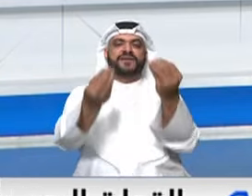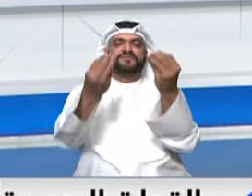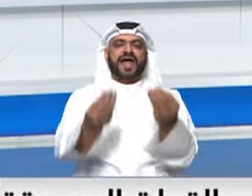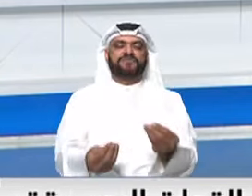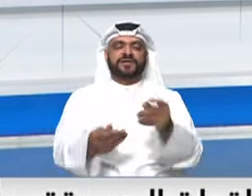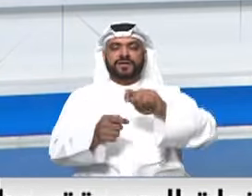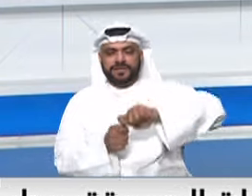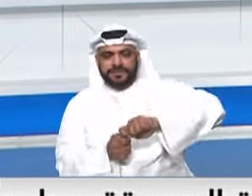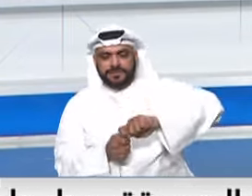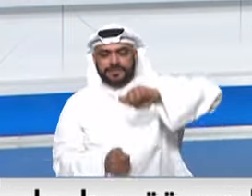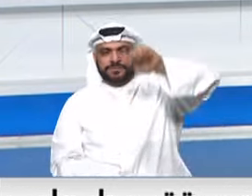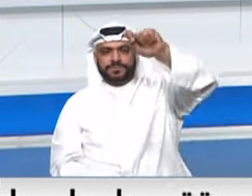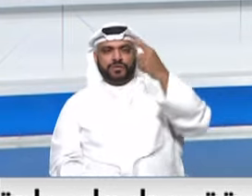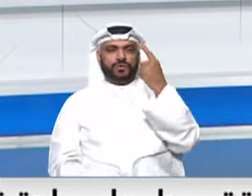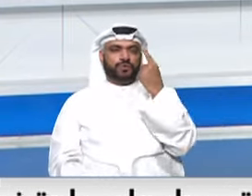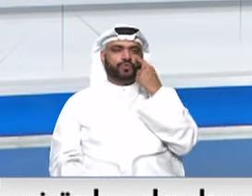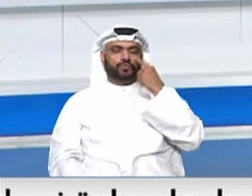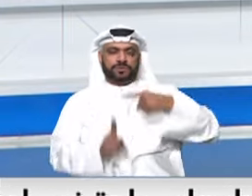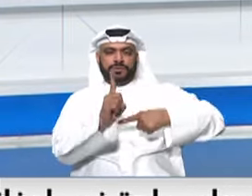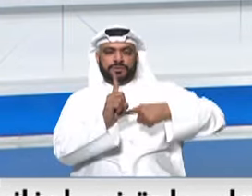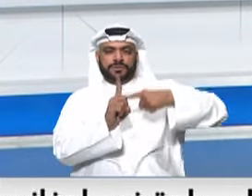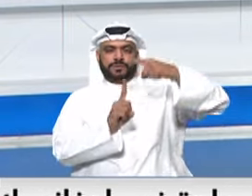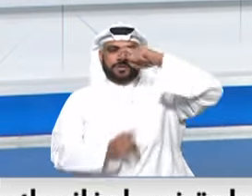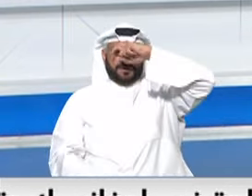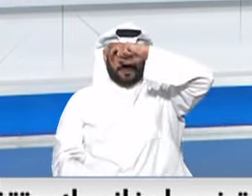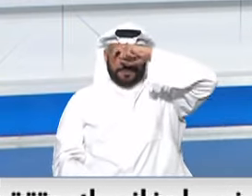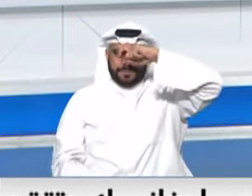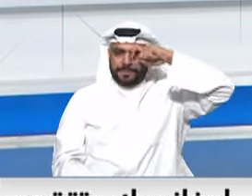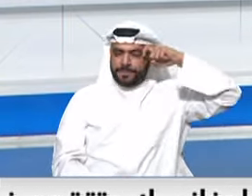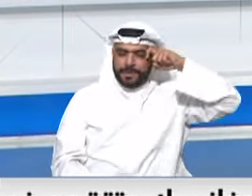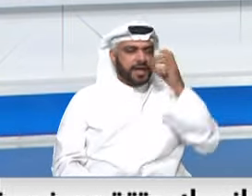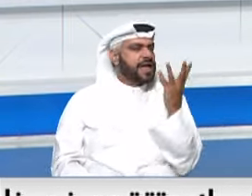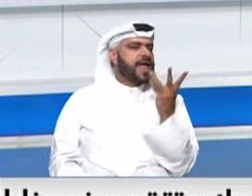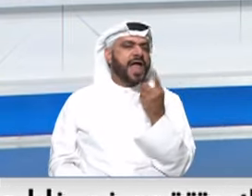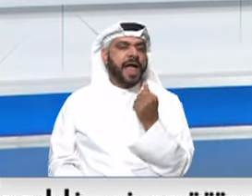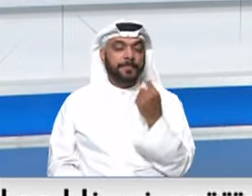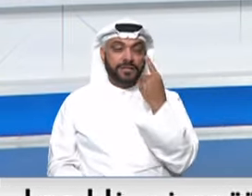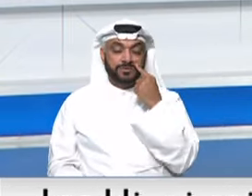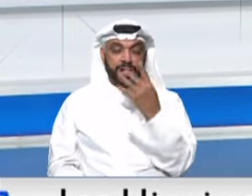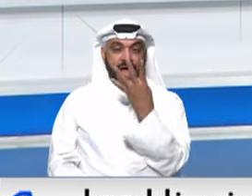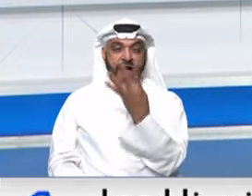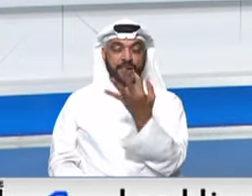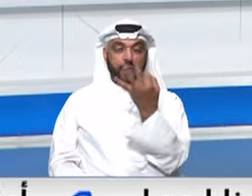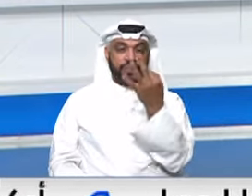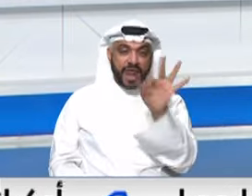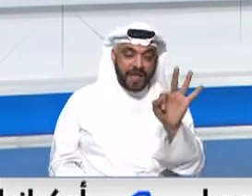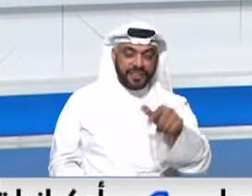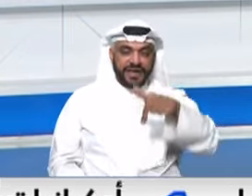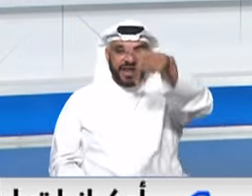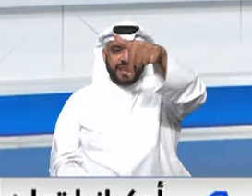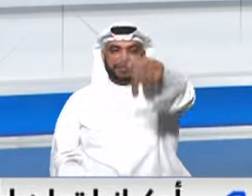الموج أحيانا، ودرجات الحرارة في السواحل الجنوبية والجزر تتراوح ما بين